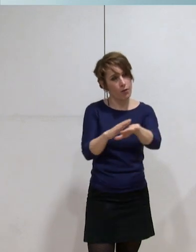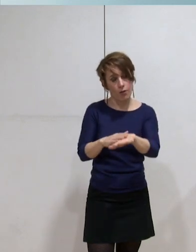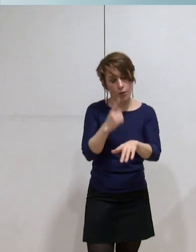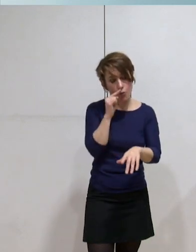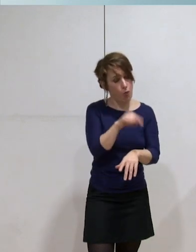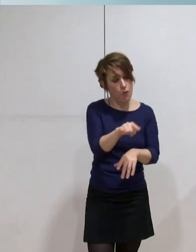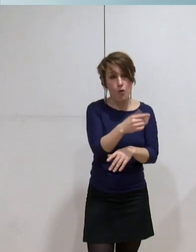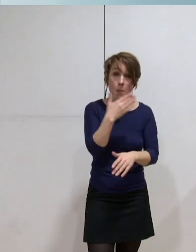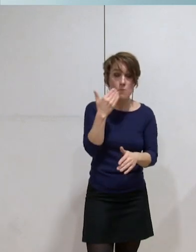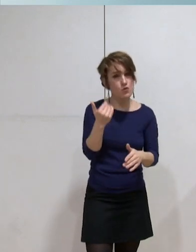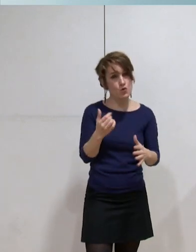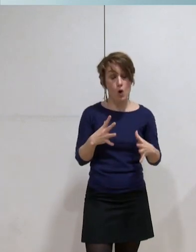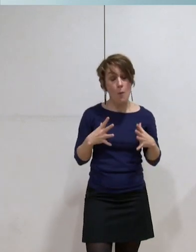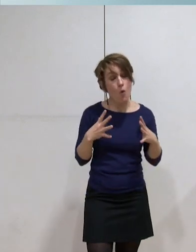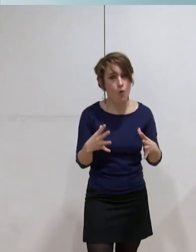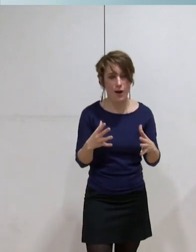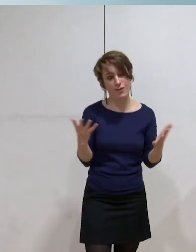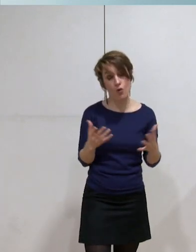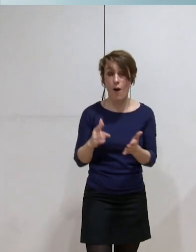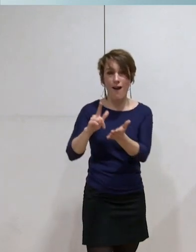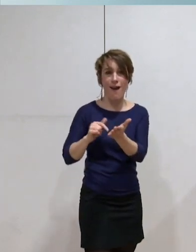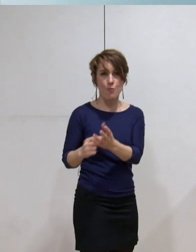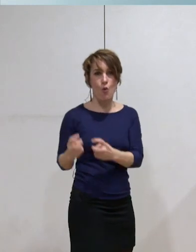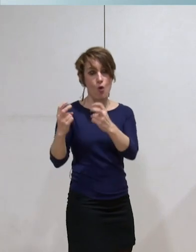les impôts que d'augmenter la